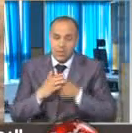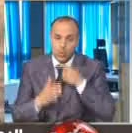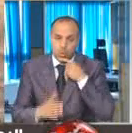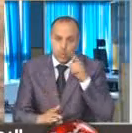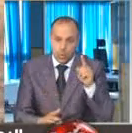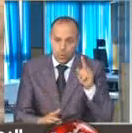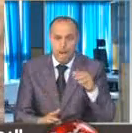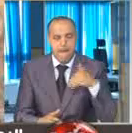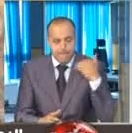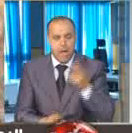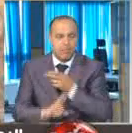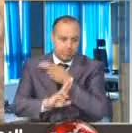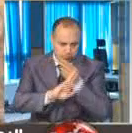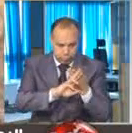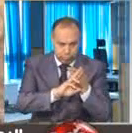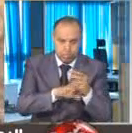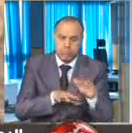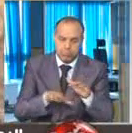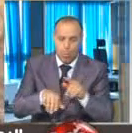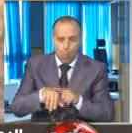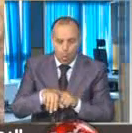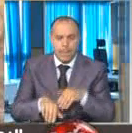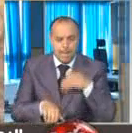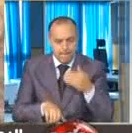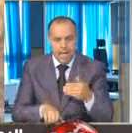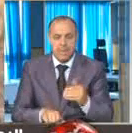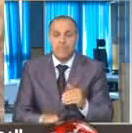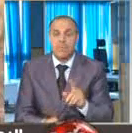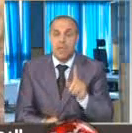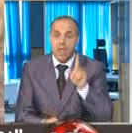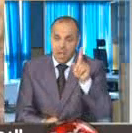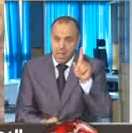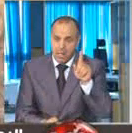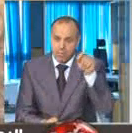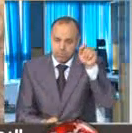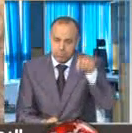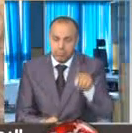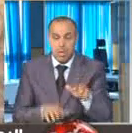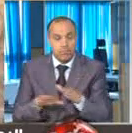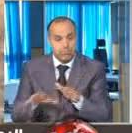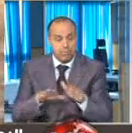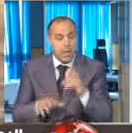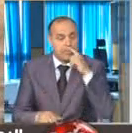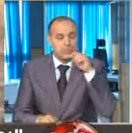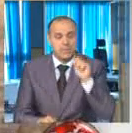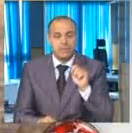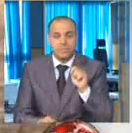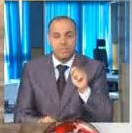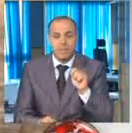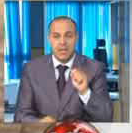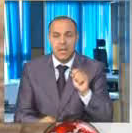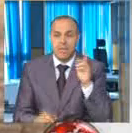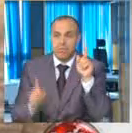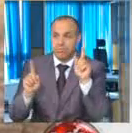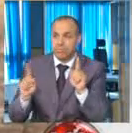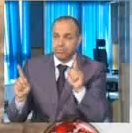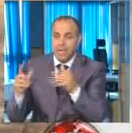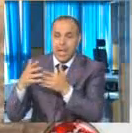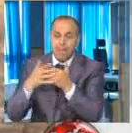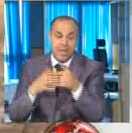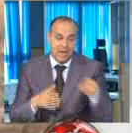بلاده سترد على هذا التحرك في الوقت المناسب وستضطر لاتخاذ التدابير اللازمة لأن الدروع